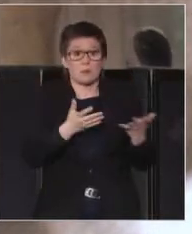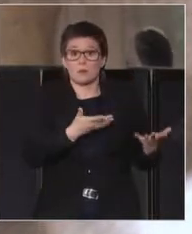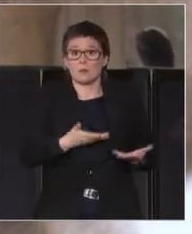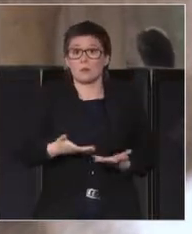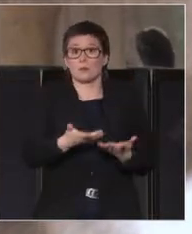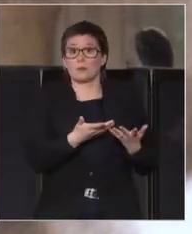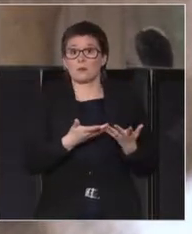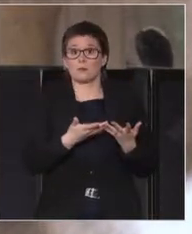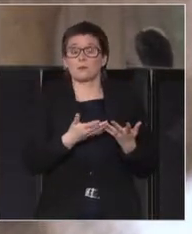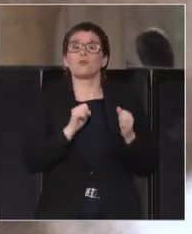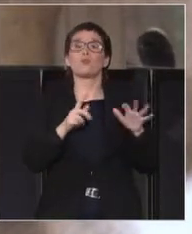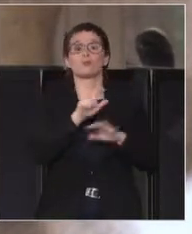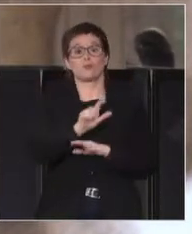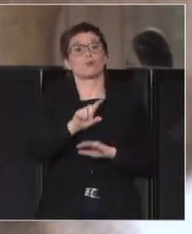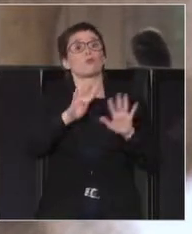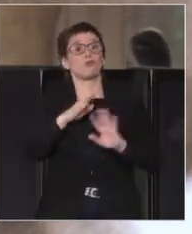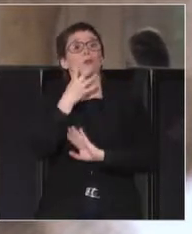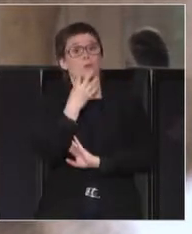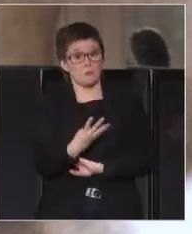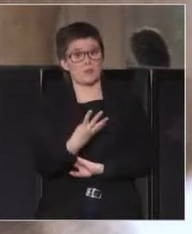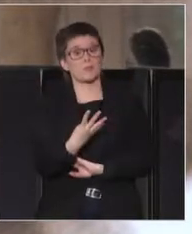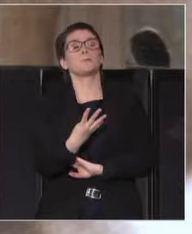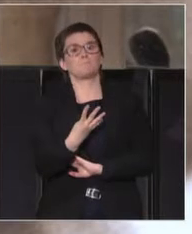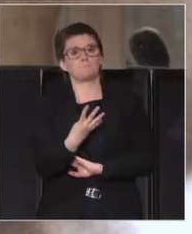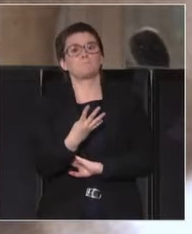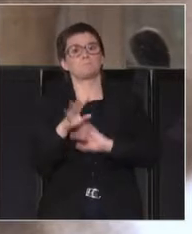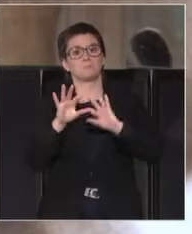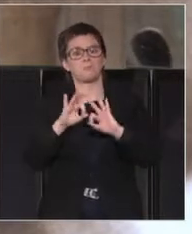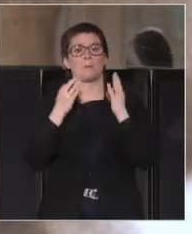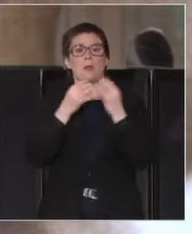Erst 1949 erhielten sie die Todesnachricht.